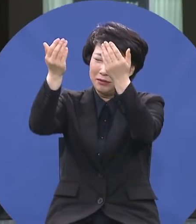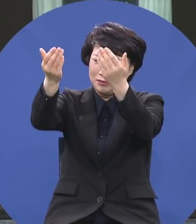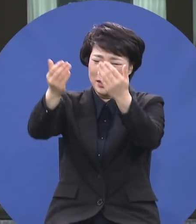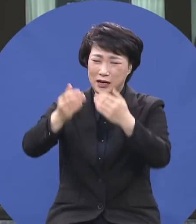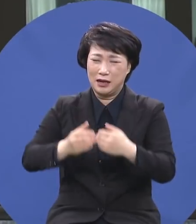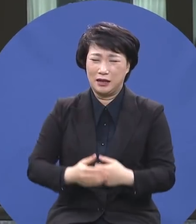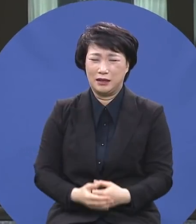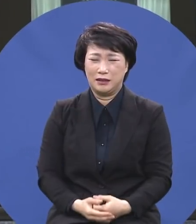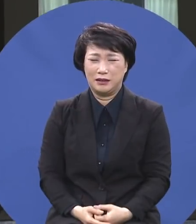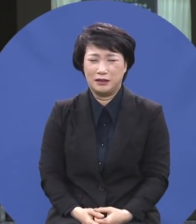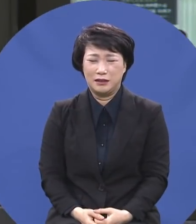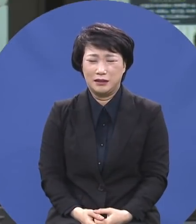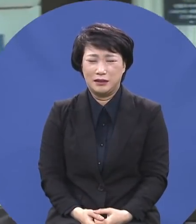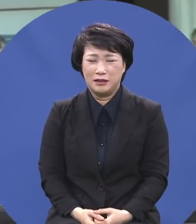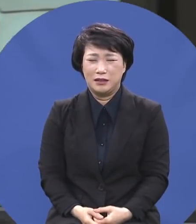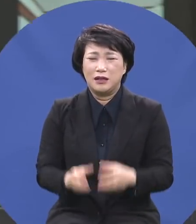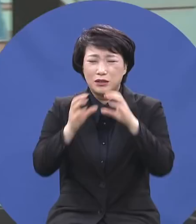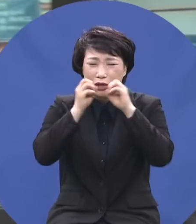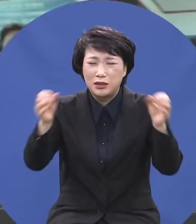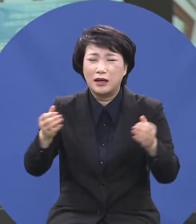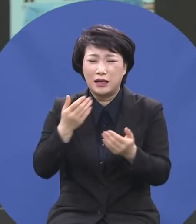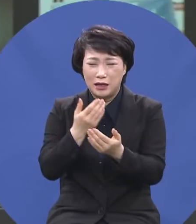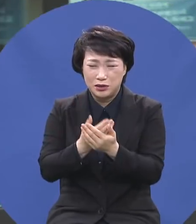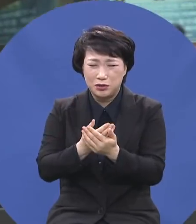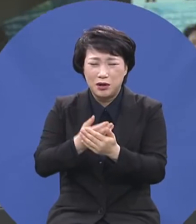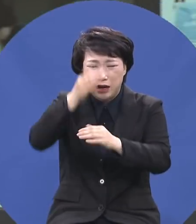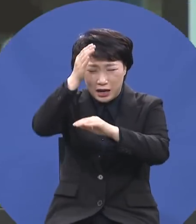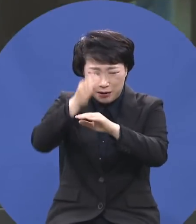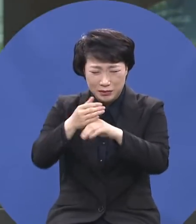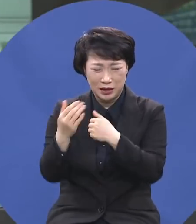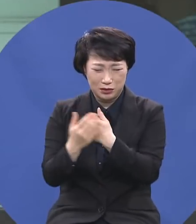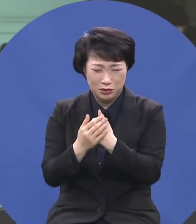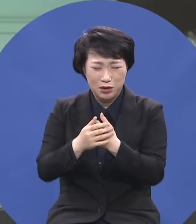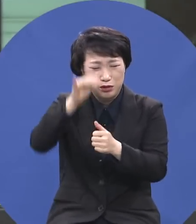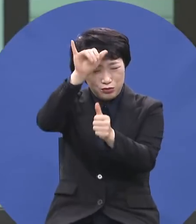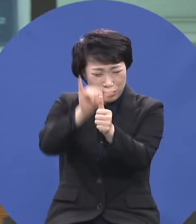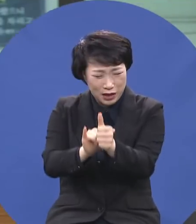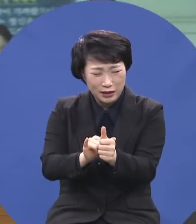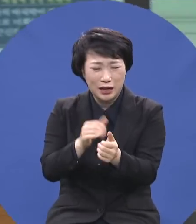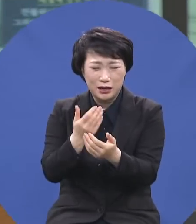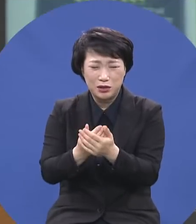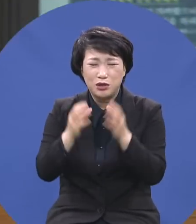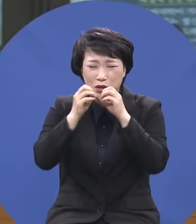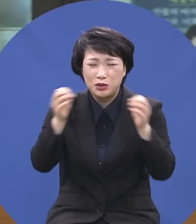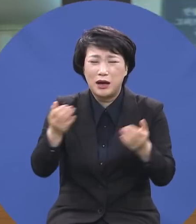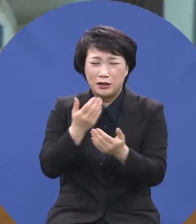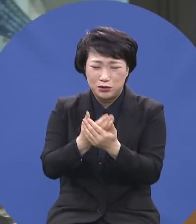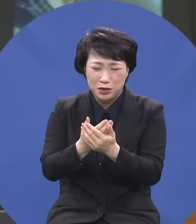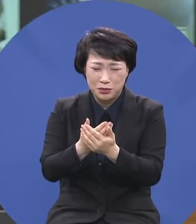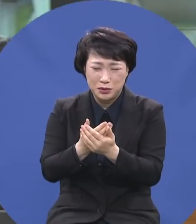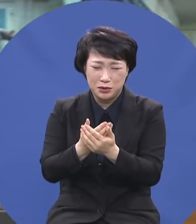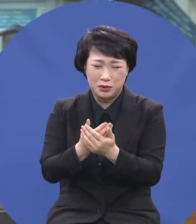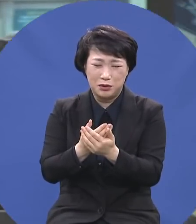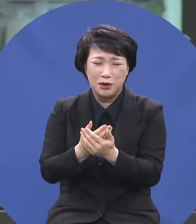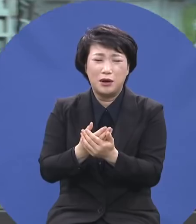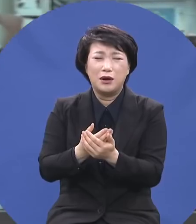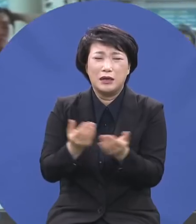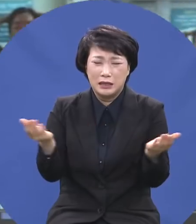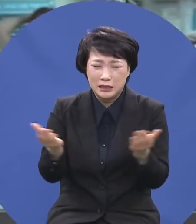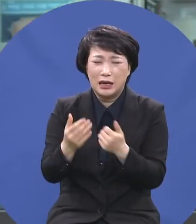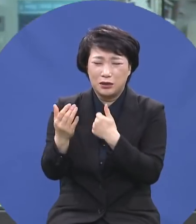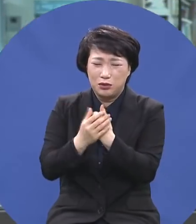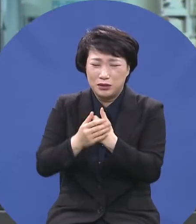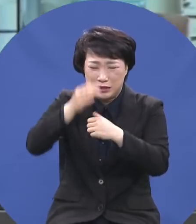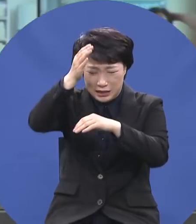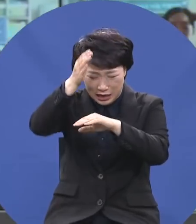올려드립니다. 전하게 하시고 감사하게 하시고 충성하게 하시고 전도하게 하시고 사역하게